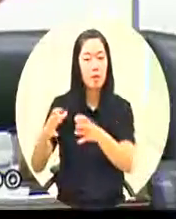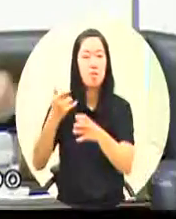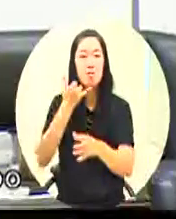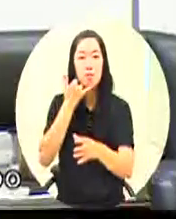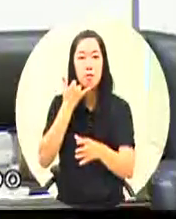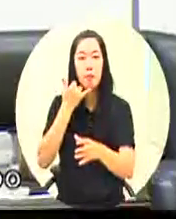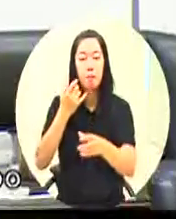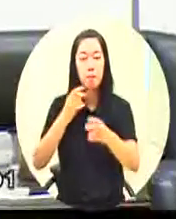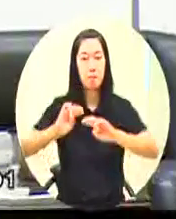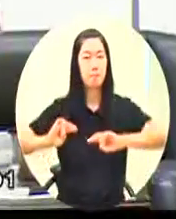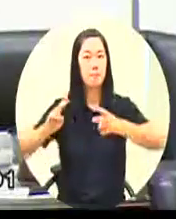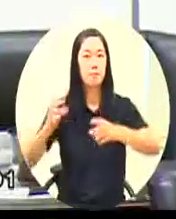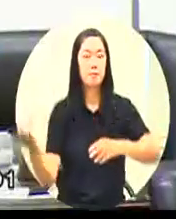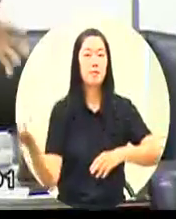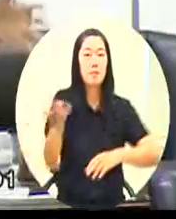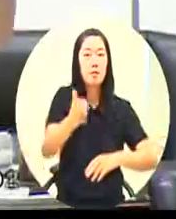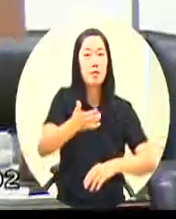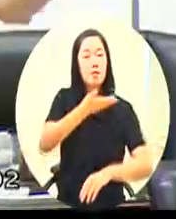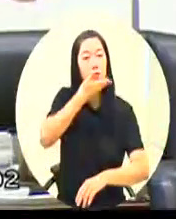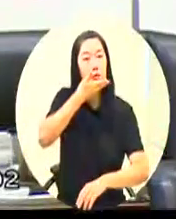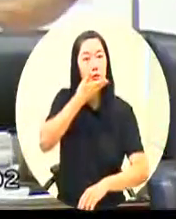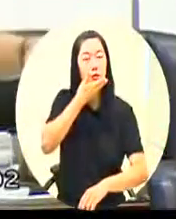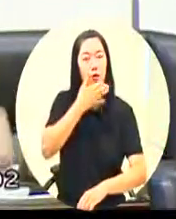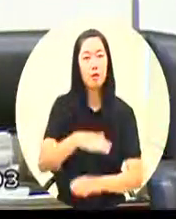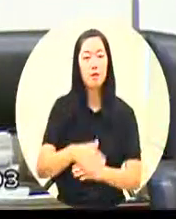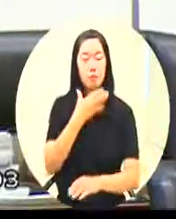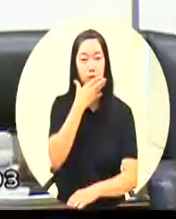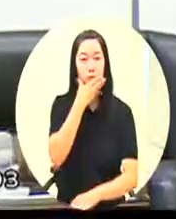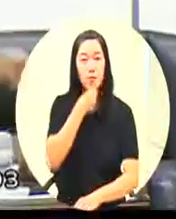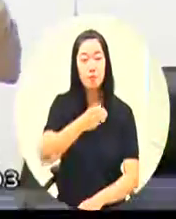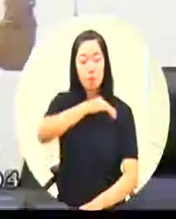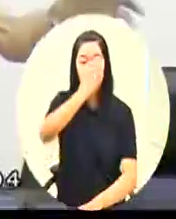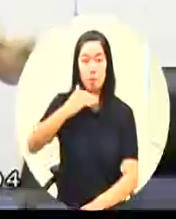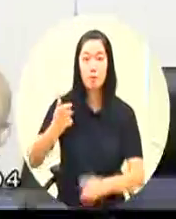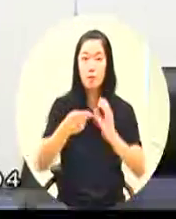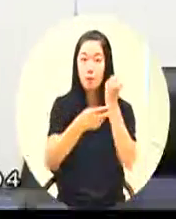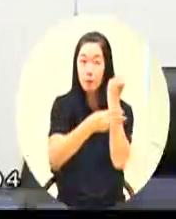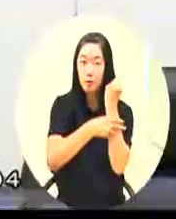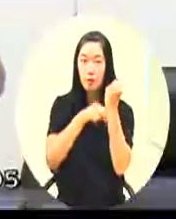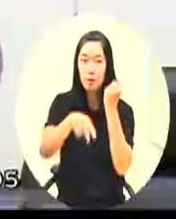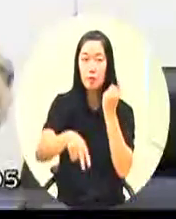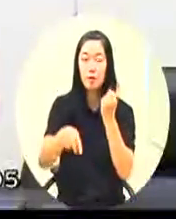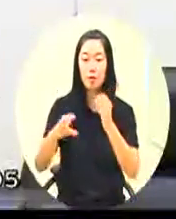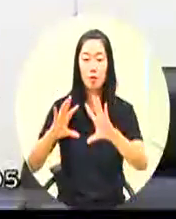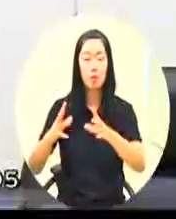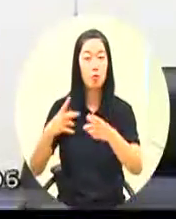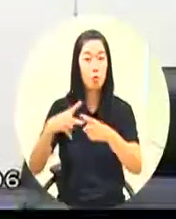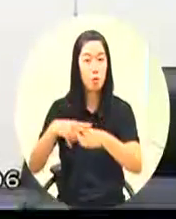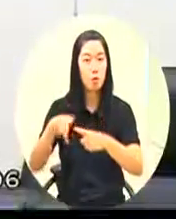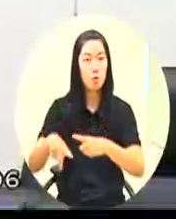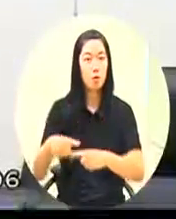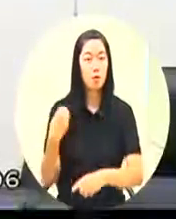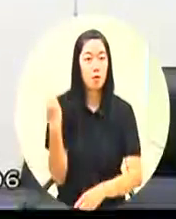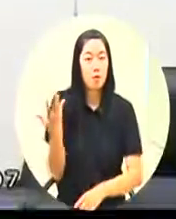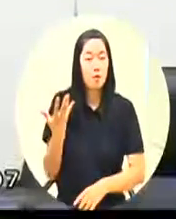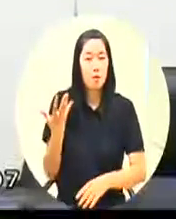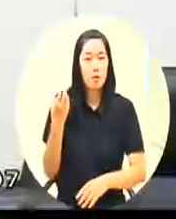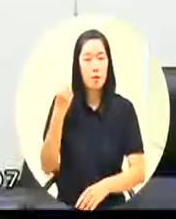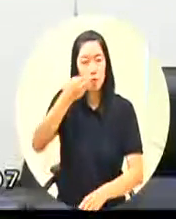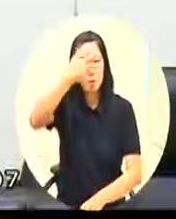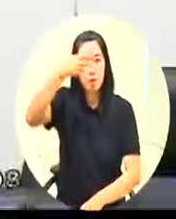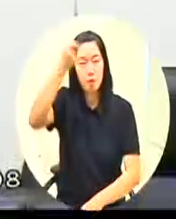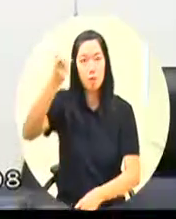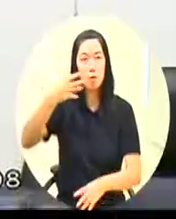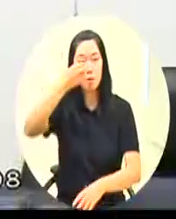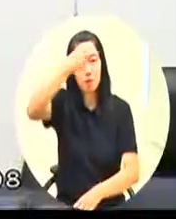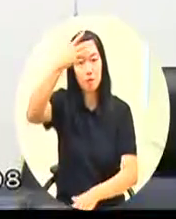到我们这些福山中华民国最大里的那些，我们福山国小跟新庄高中有很多空间让他